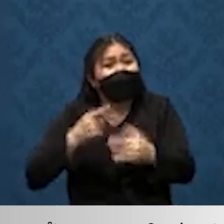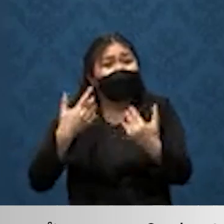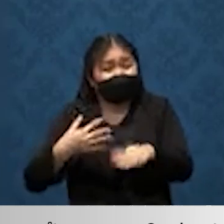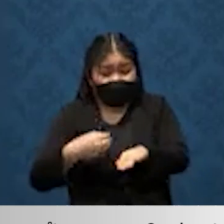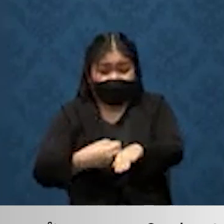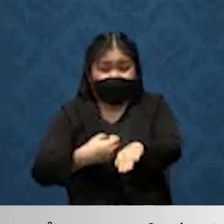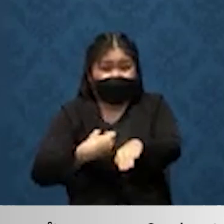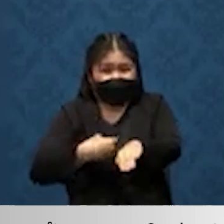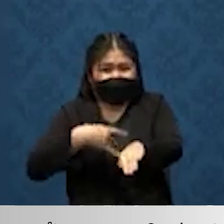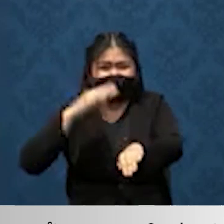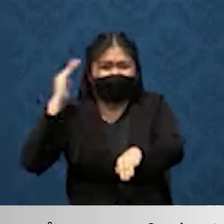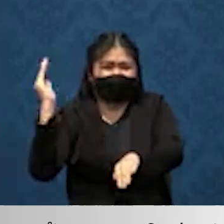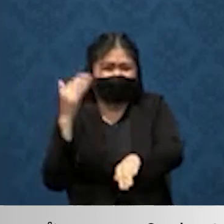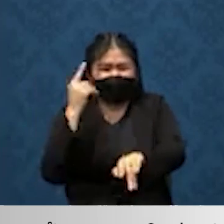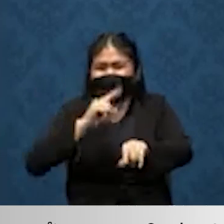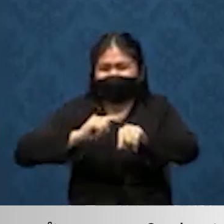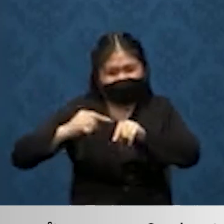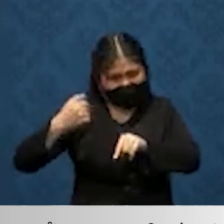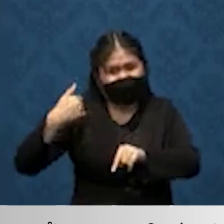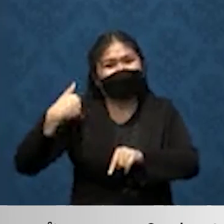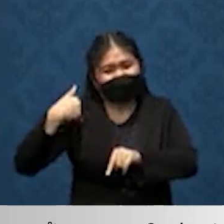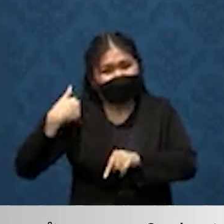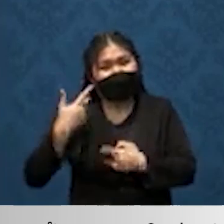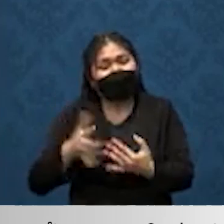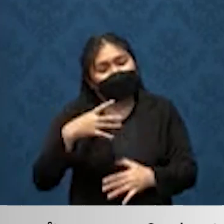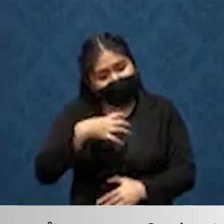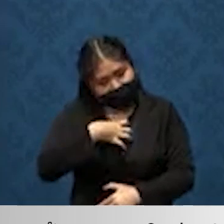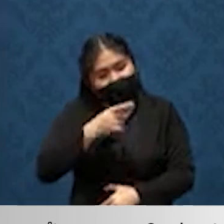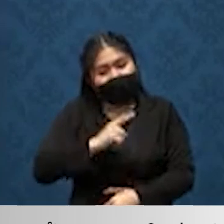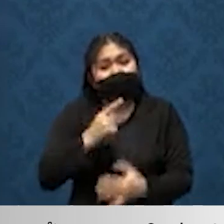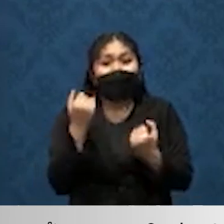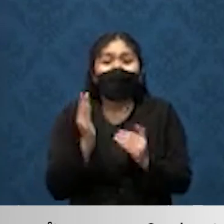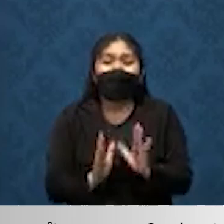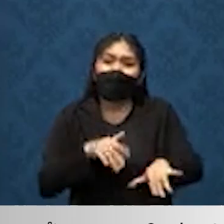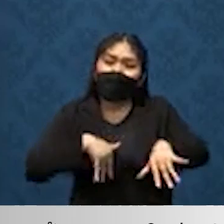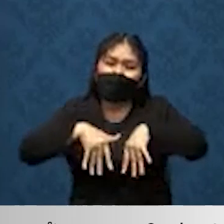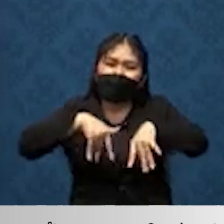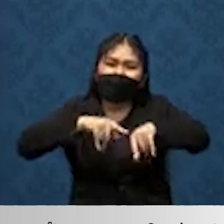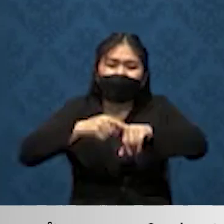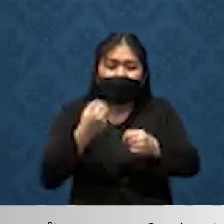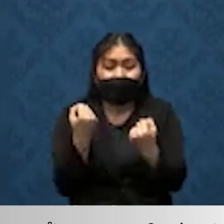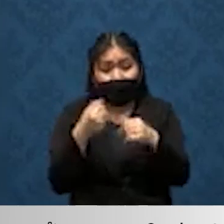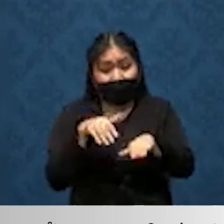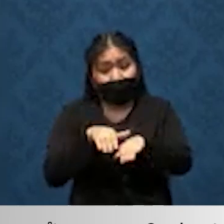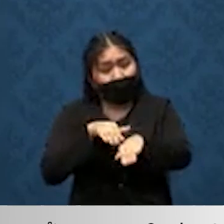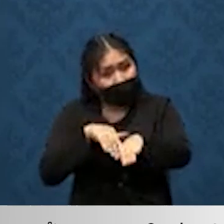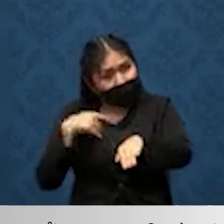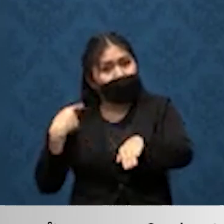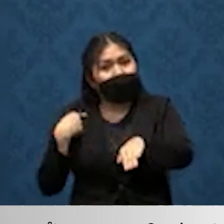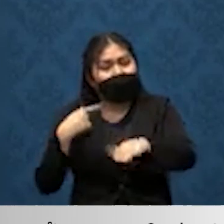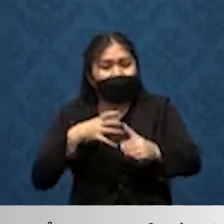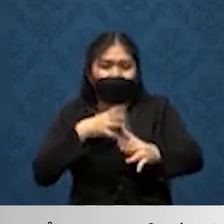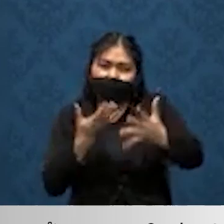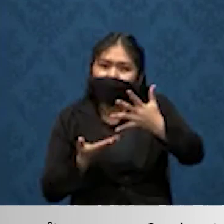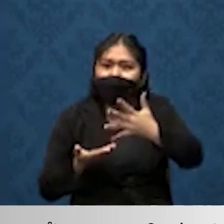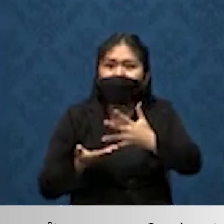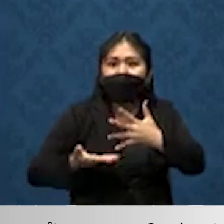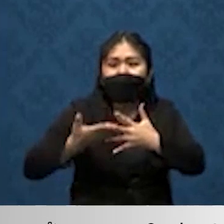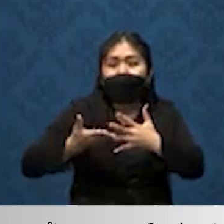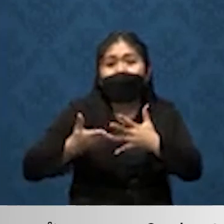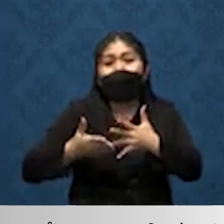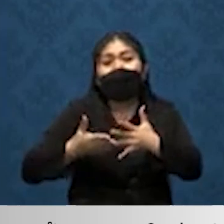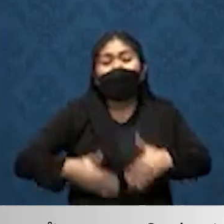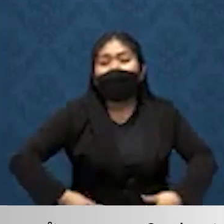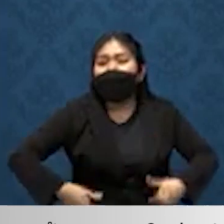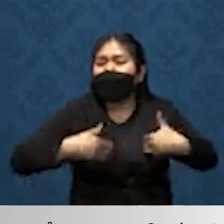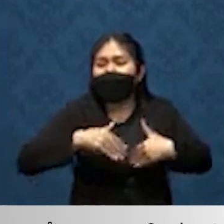กยิ่งขึ้นดังนั้น เพื่อให้การสันจรของพี่น้ประชาชนบริเวณนางก่าวได้รบการยกระดับคุณภาานชีวิตที่